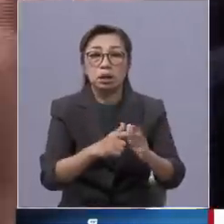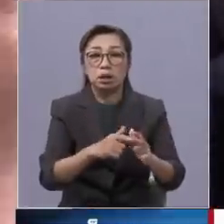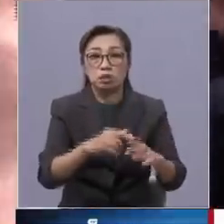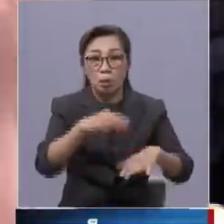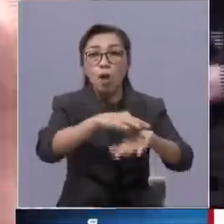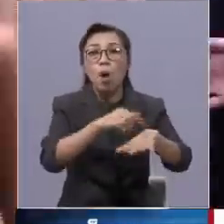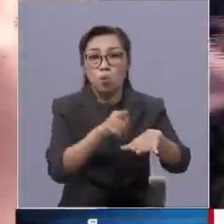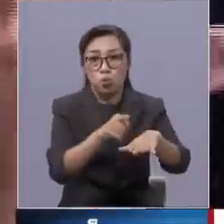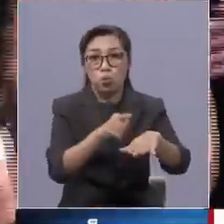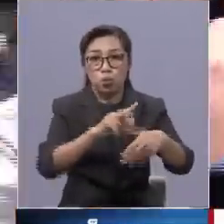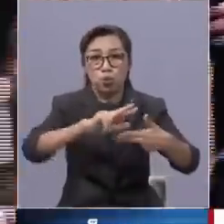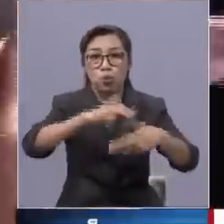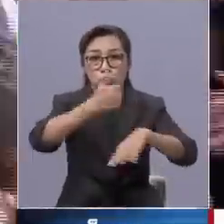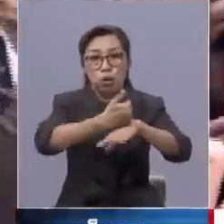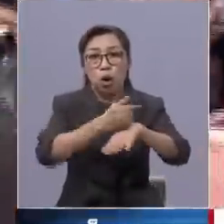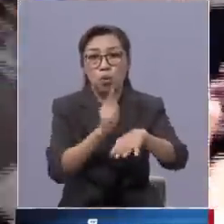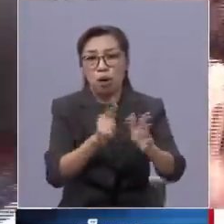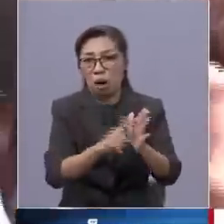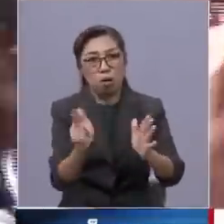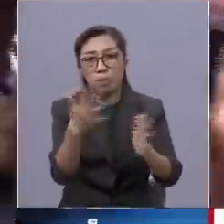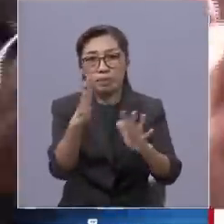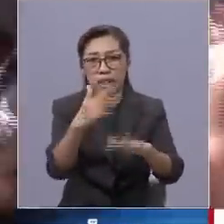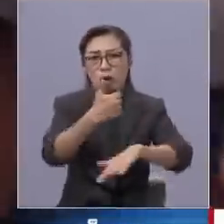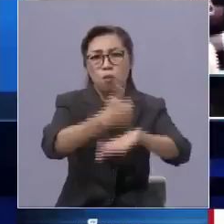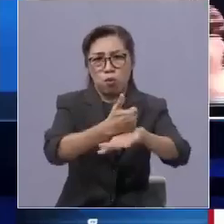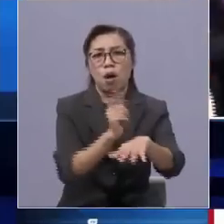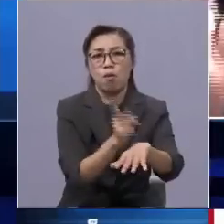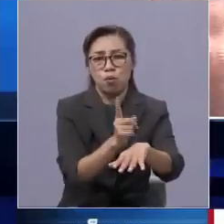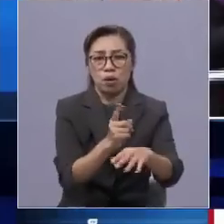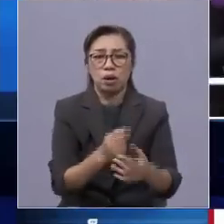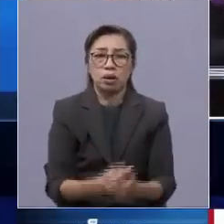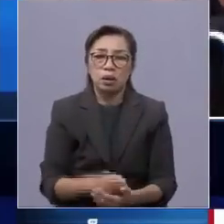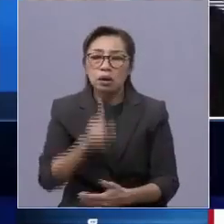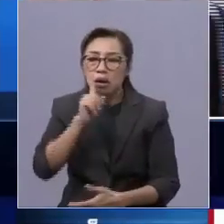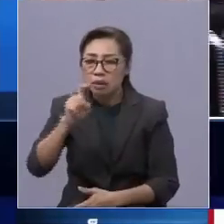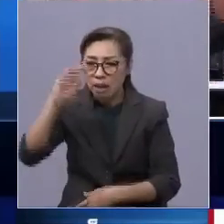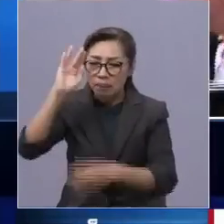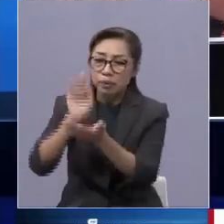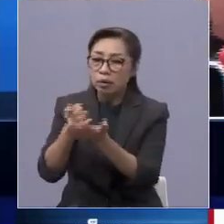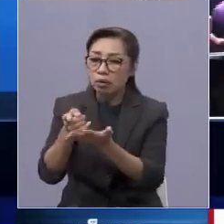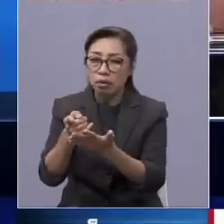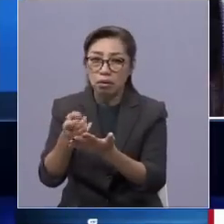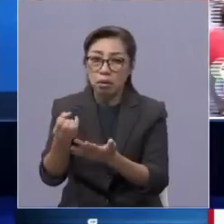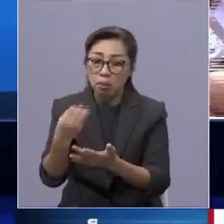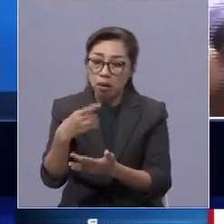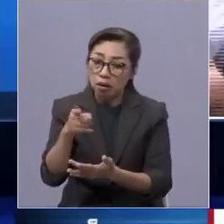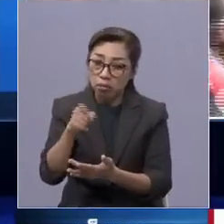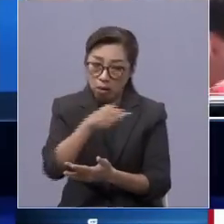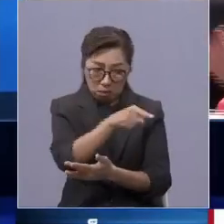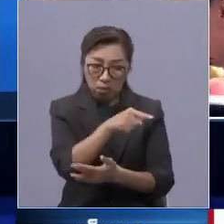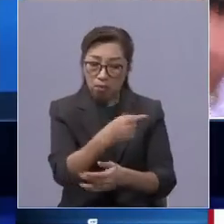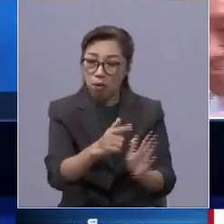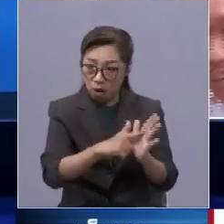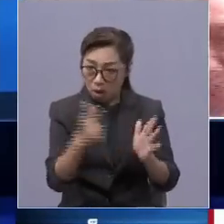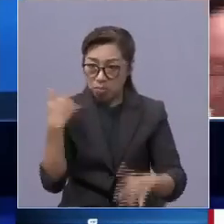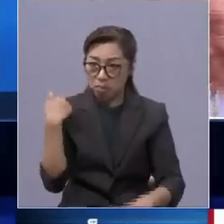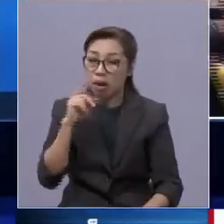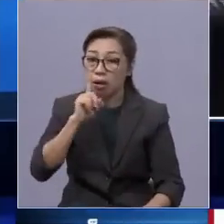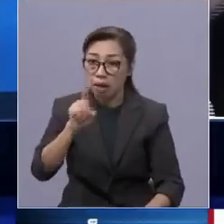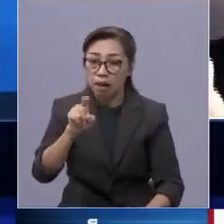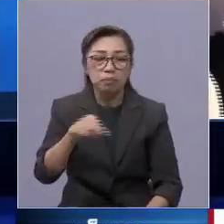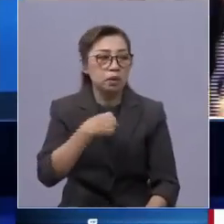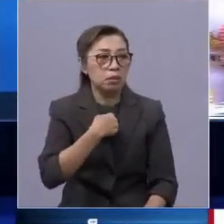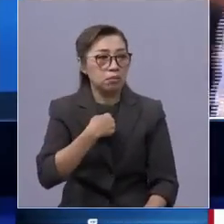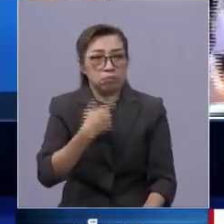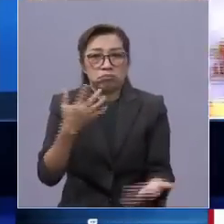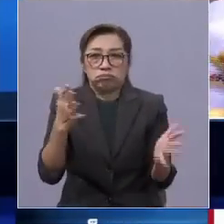ครับจากพรรคพลังประชารัฐด้วยยังคงเป็นหัวหน้าพรรคพลังประชารัฐนะครับแล้วเคยบอกไหมว่าจะลาออกพลเอกพัชรวาทก็บอกว่